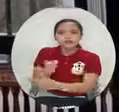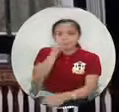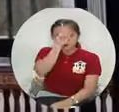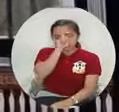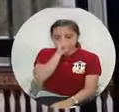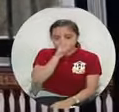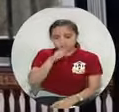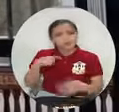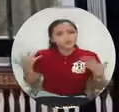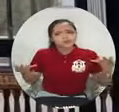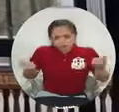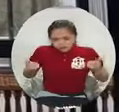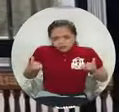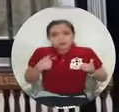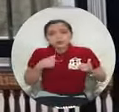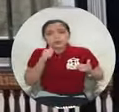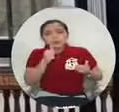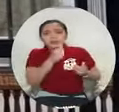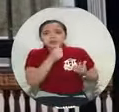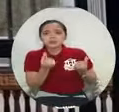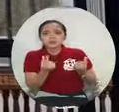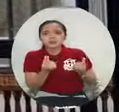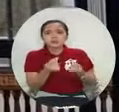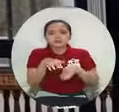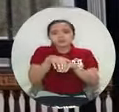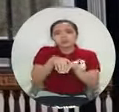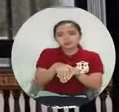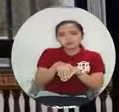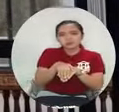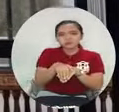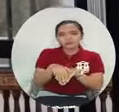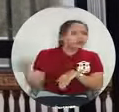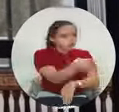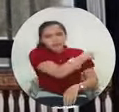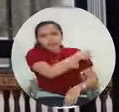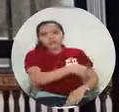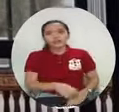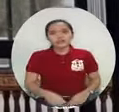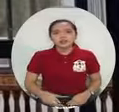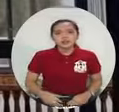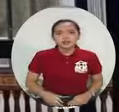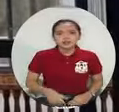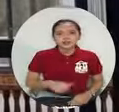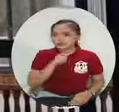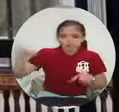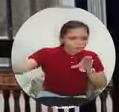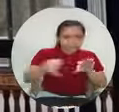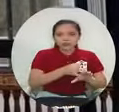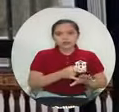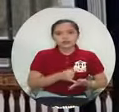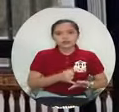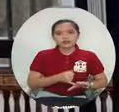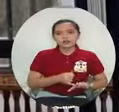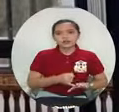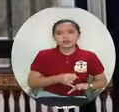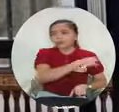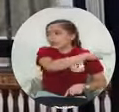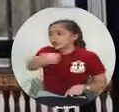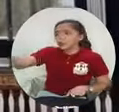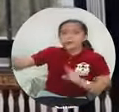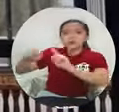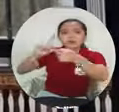purpose, way ka man decision, nga tapuso ni mong lumba. Pawa diha. Di ba? So kita nagdagan